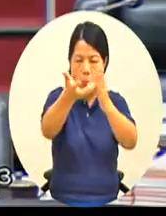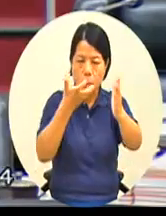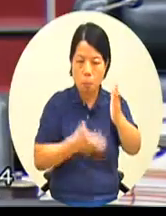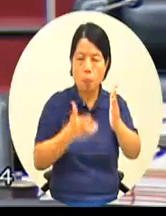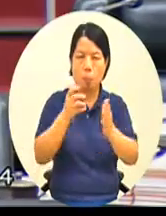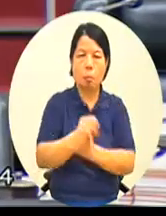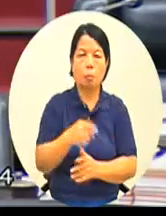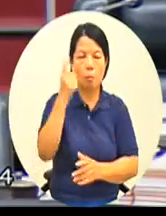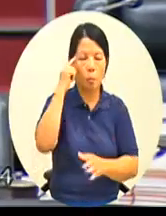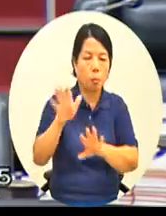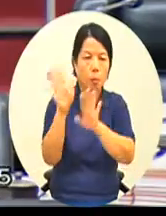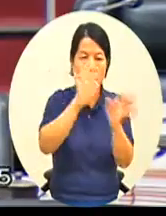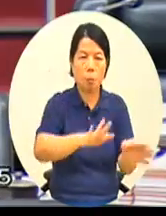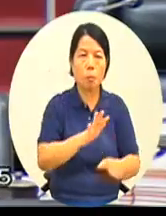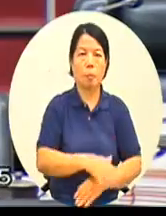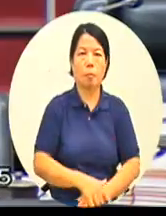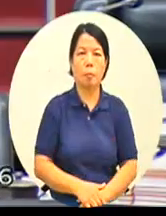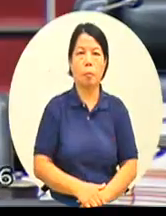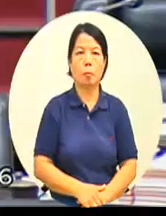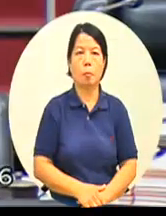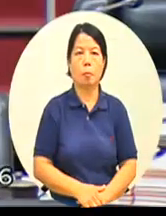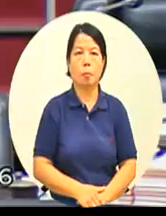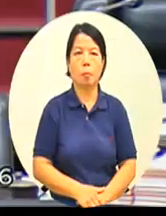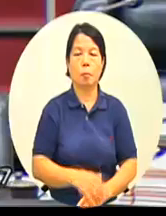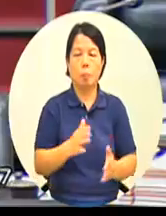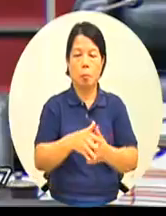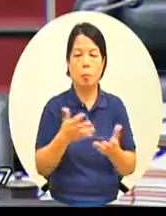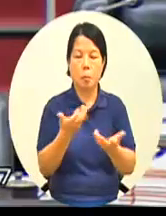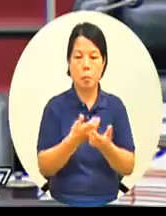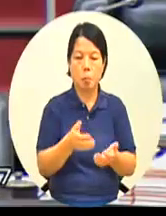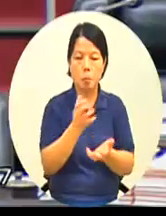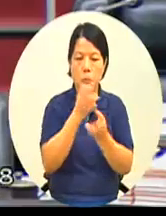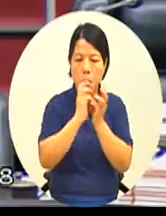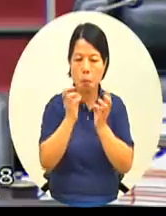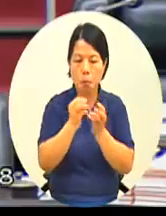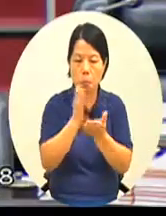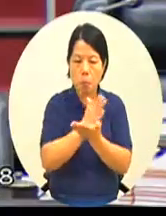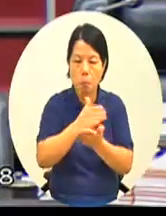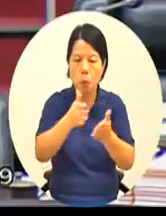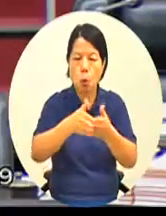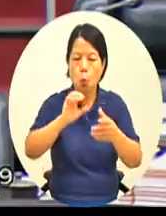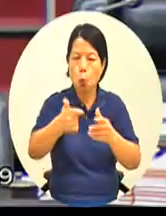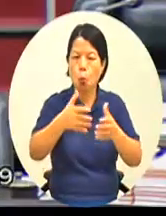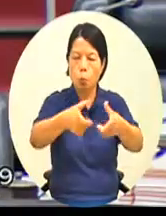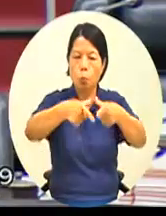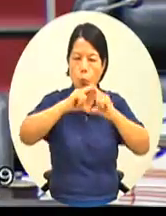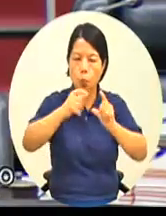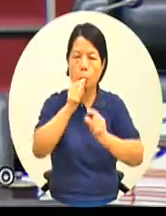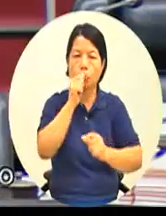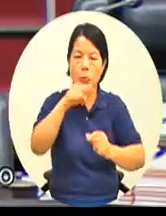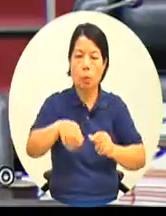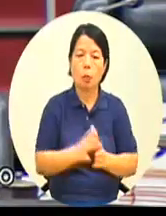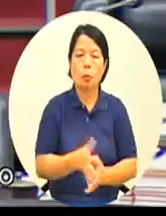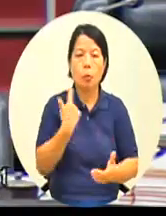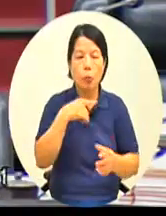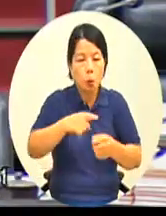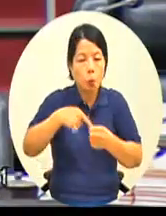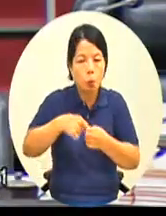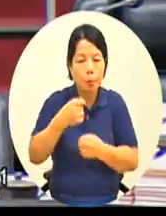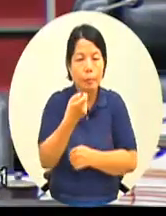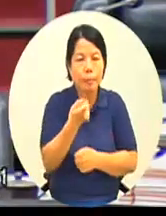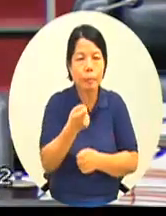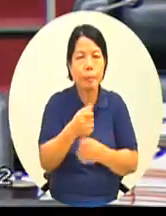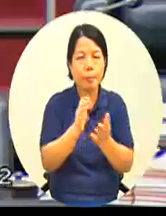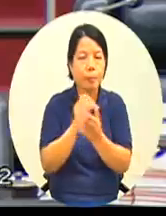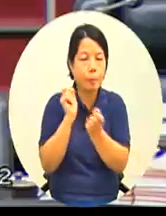的这个现况，甚至去分析它要来的原因是什么。有的认为我的薪资虽然比较低，但是我回来就